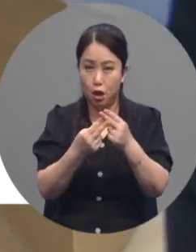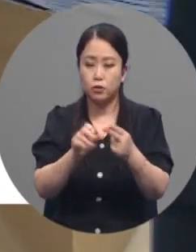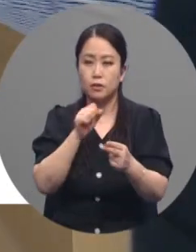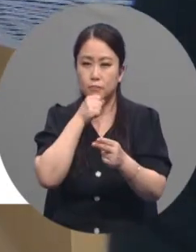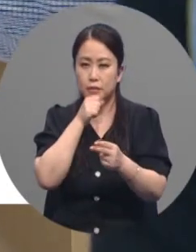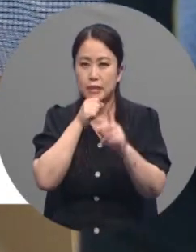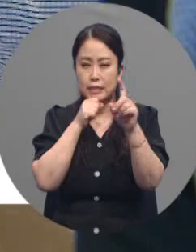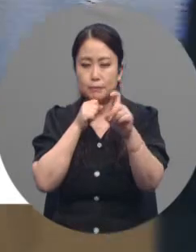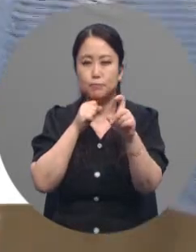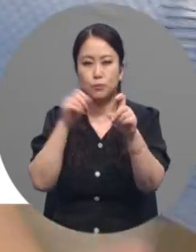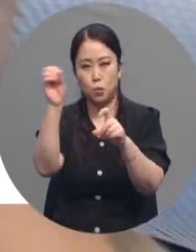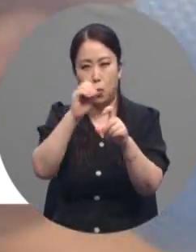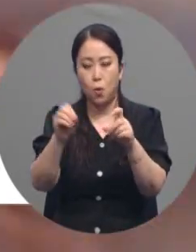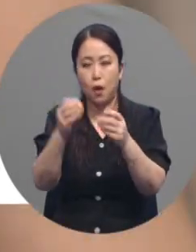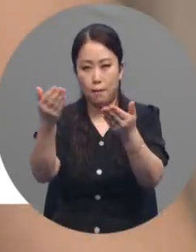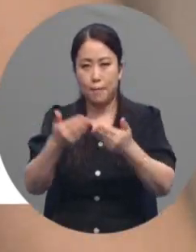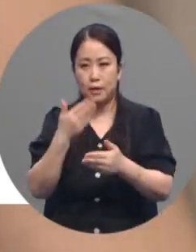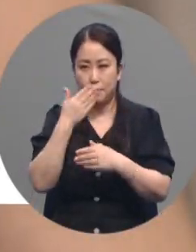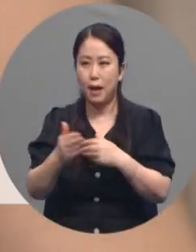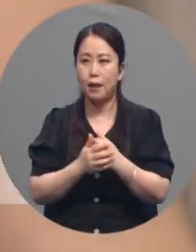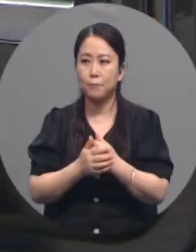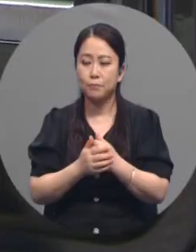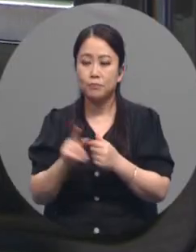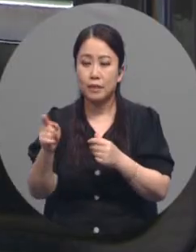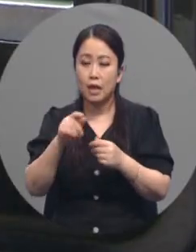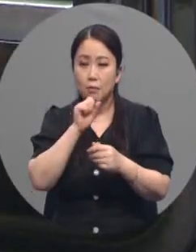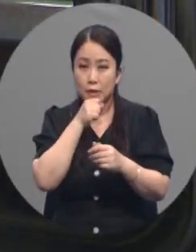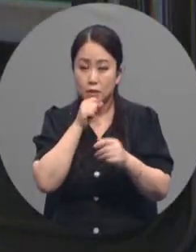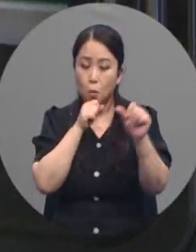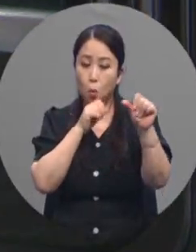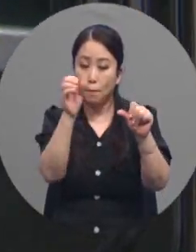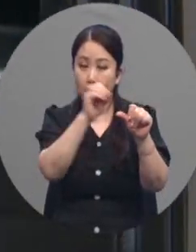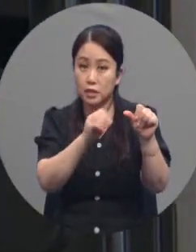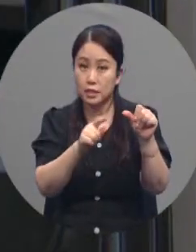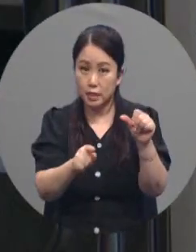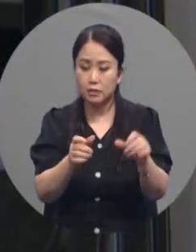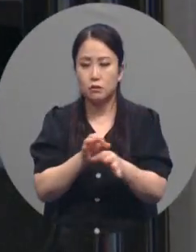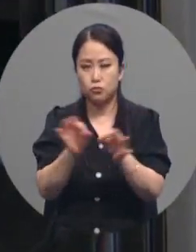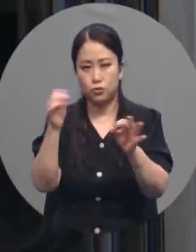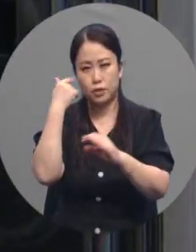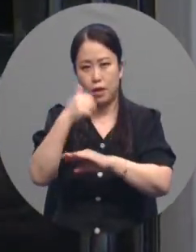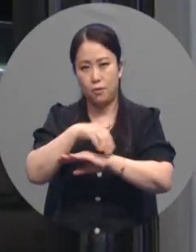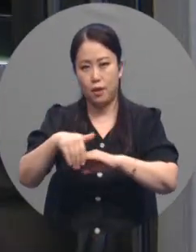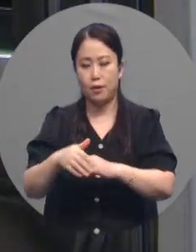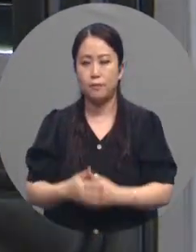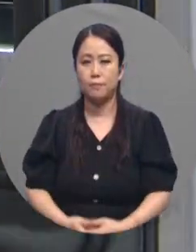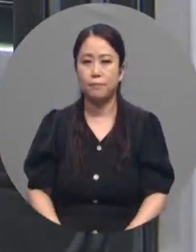16일부터 30일까지는 30만 원 추가 충전, 캐시백 5% 혜택을 제공할 예정입니다.